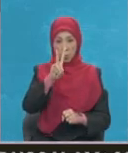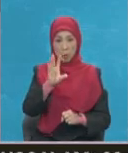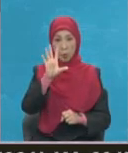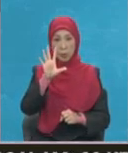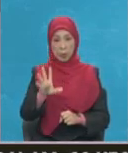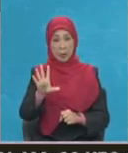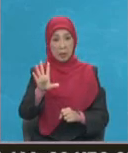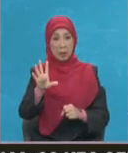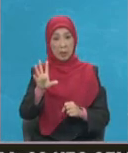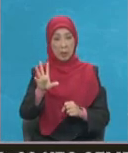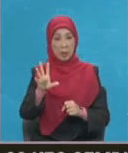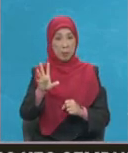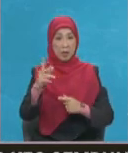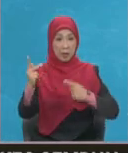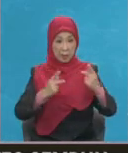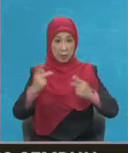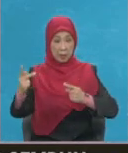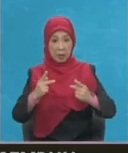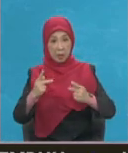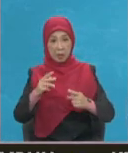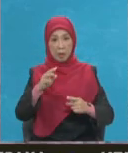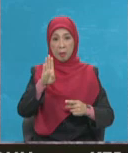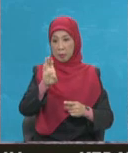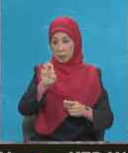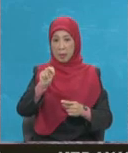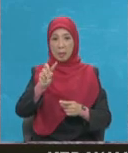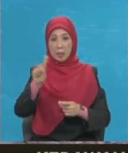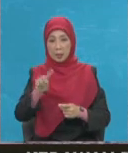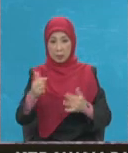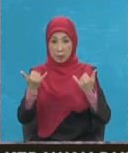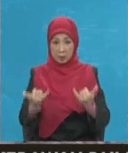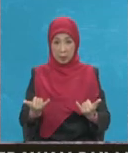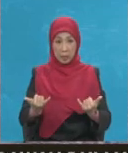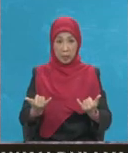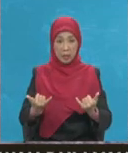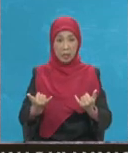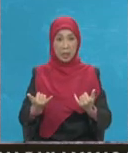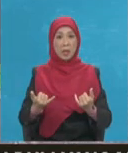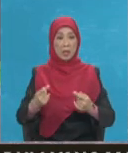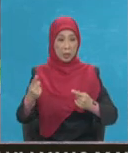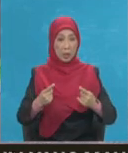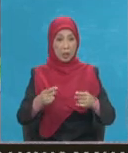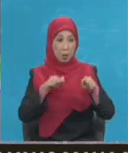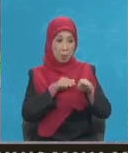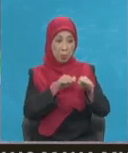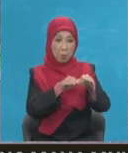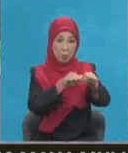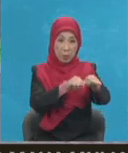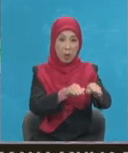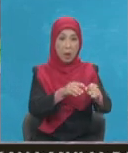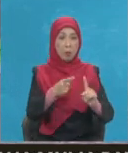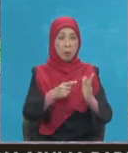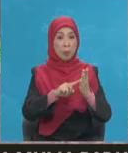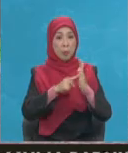25 buah kenderaan Mercedes-Benz jenis klasik dan terkini mengikuti konvoi tersebut. Perjalanan bermula